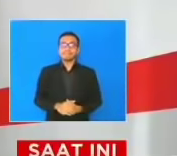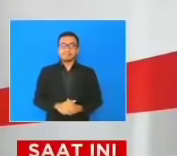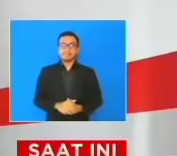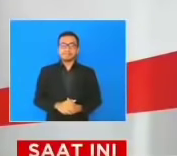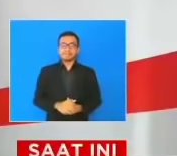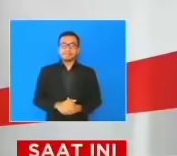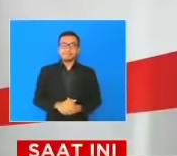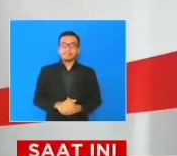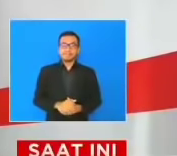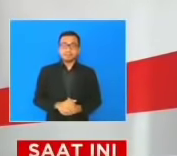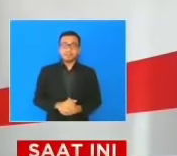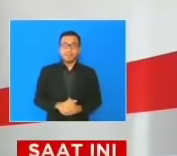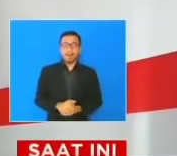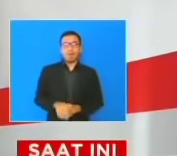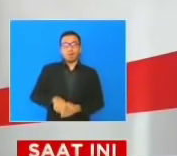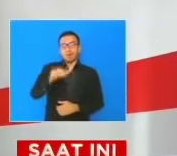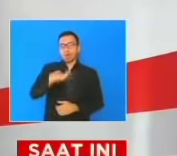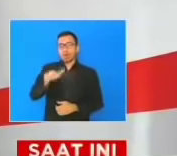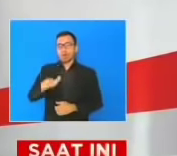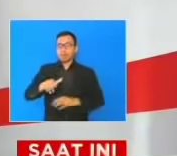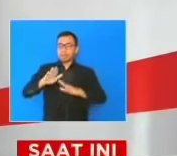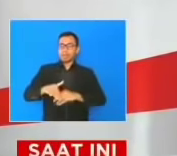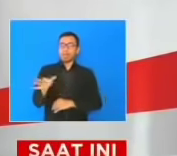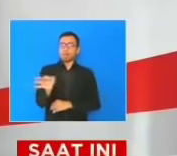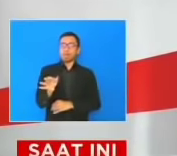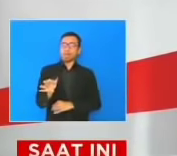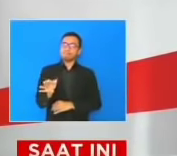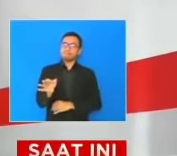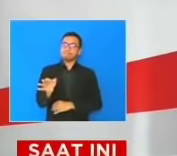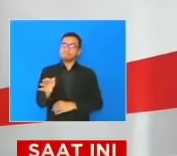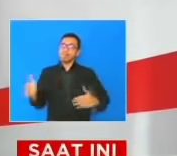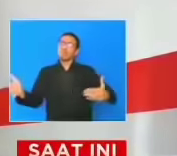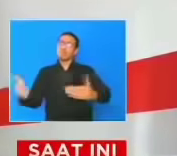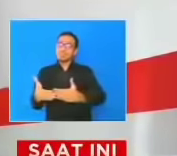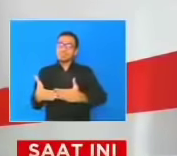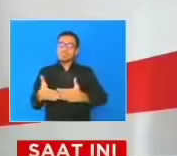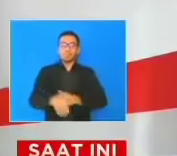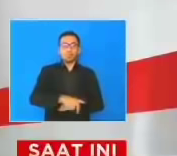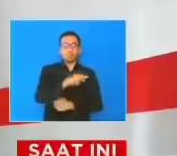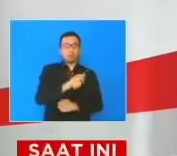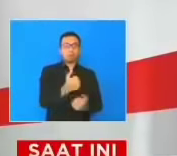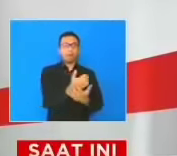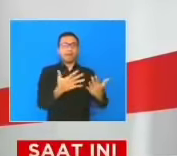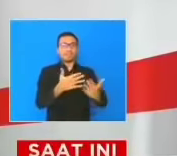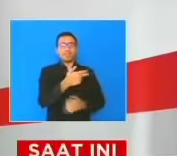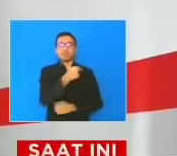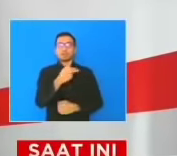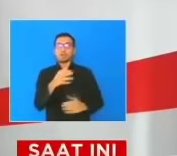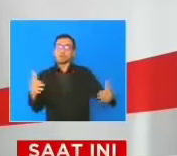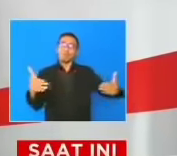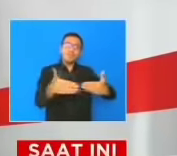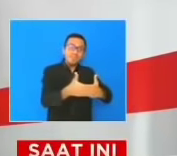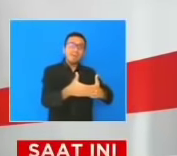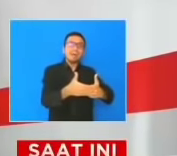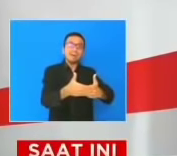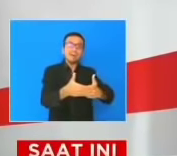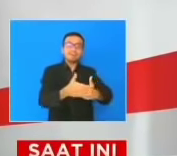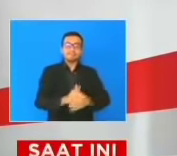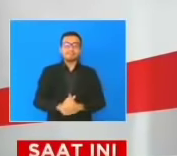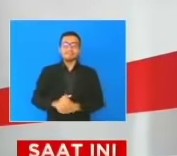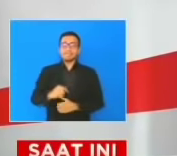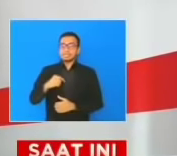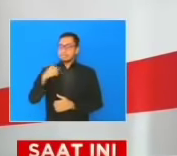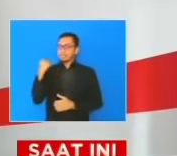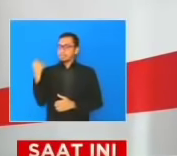melindungi seluruh warga kota kita, melindungi bangsa kita. Saya yakin, kita